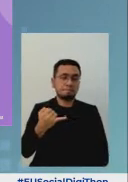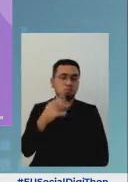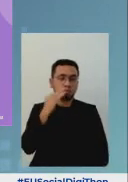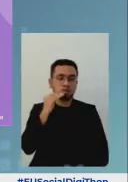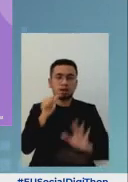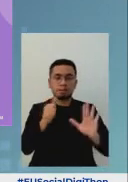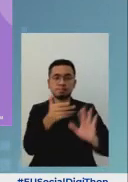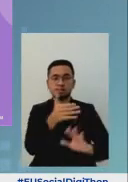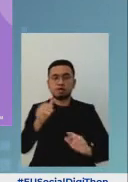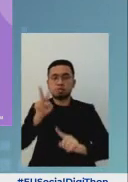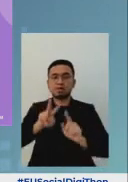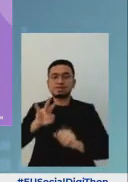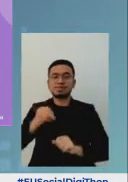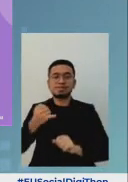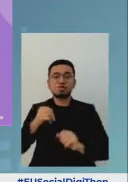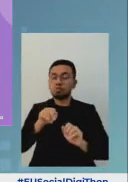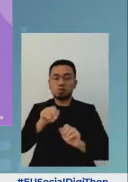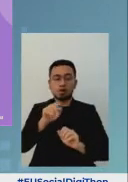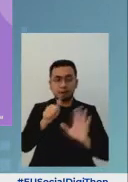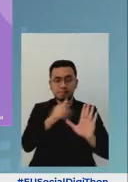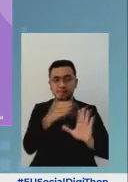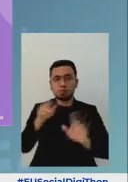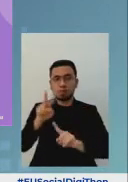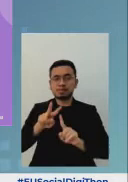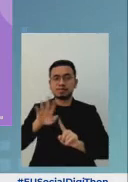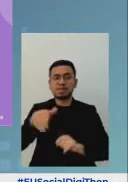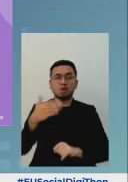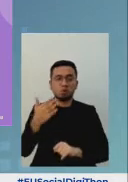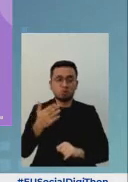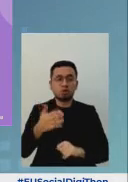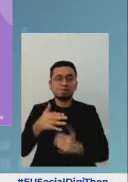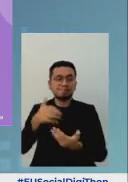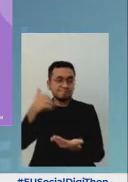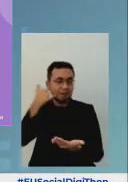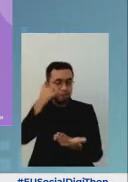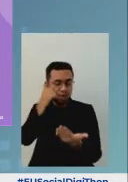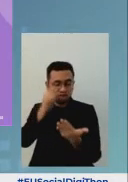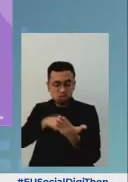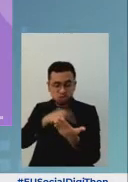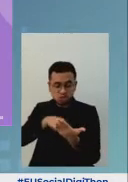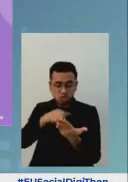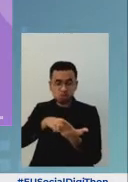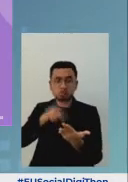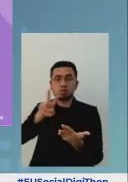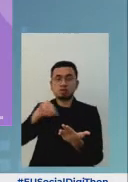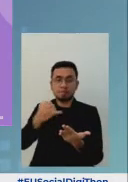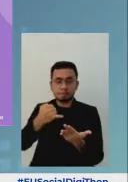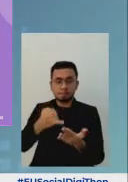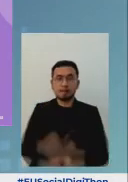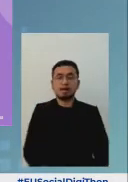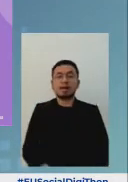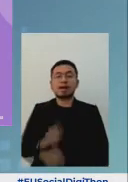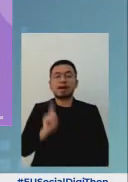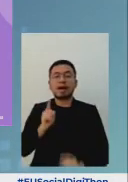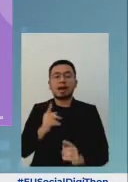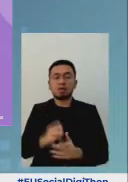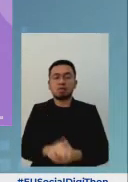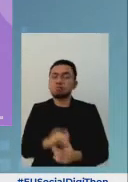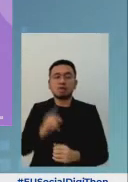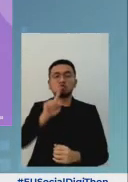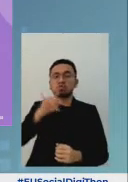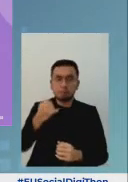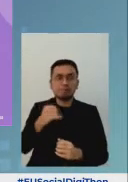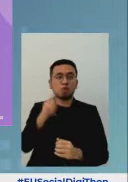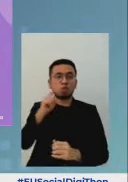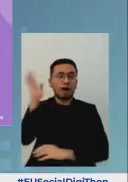tahun. Kalau di bawah 6 tahun, apa yang di atas 2 tahun itu boleh menggunakannya selama 1 jam dalam 1 hari gitu